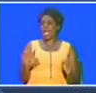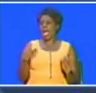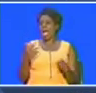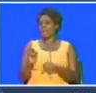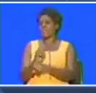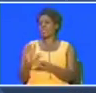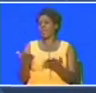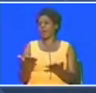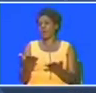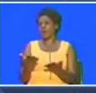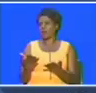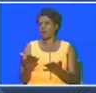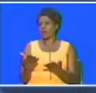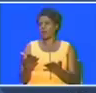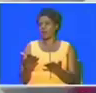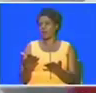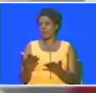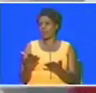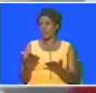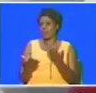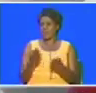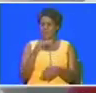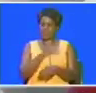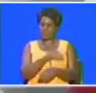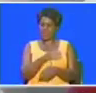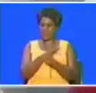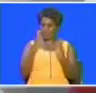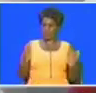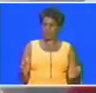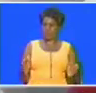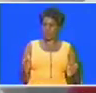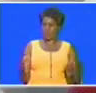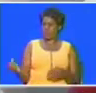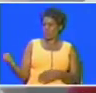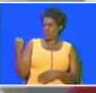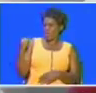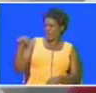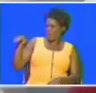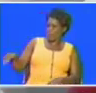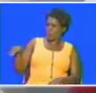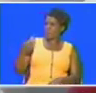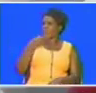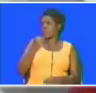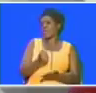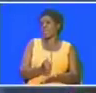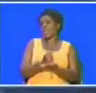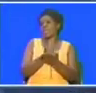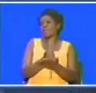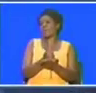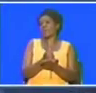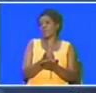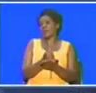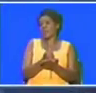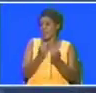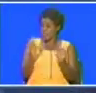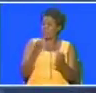Kama huwezi asubuhi, tandika jioni. Na kama unajua unaendeka kazini saa 12, mbona usiamke saa 11? Wanaume pia wanafaa kusaidia kutandika. Watakusaidia. Mume wako